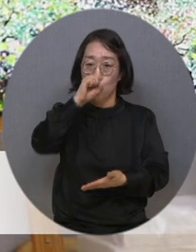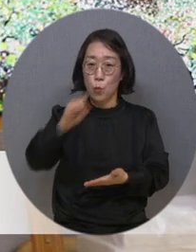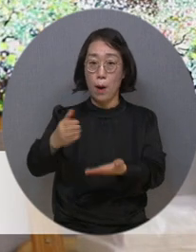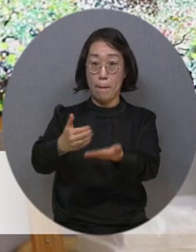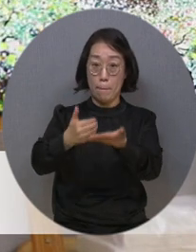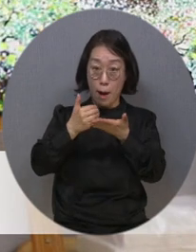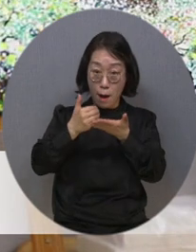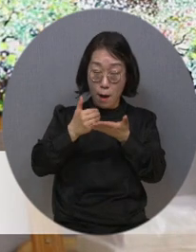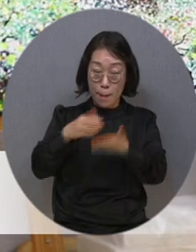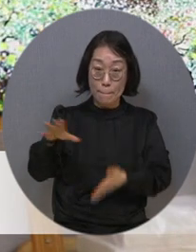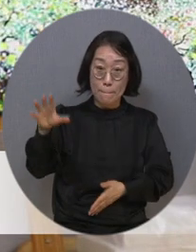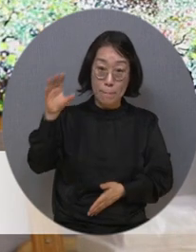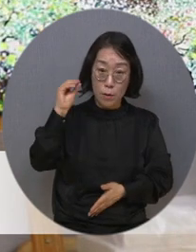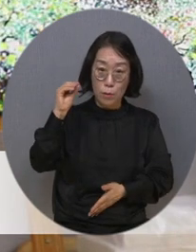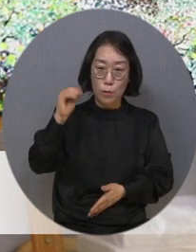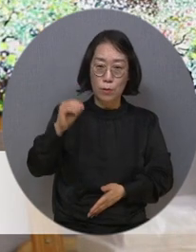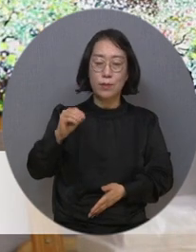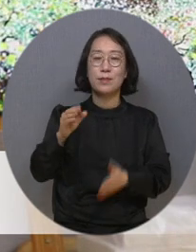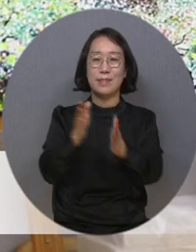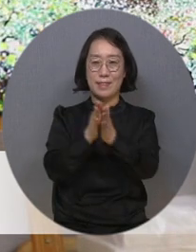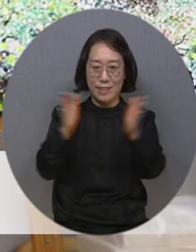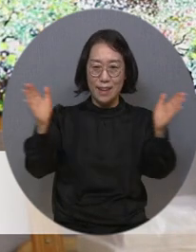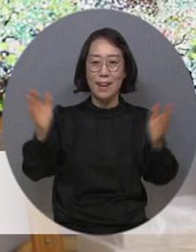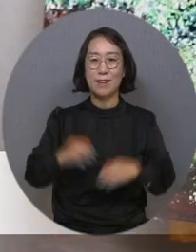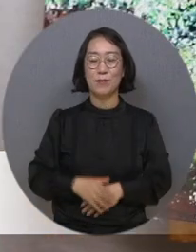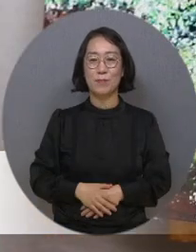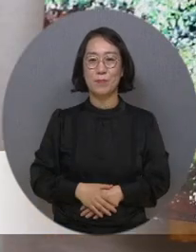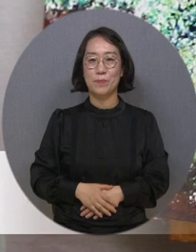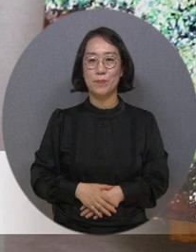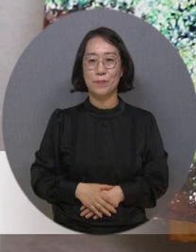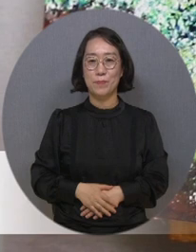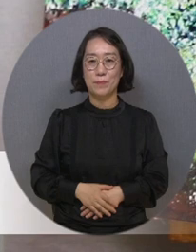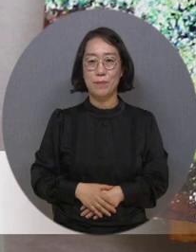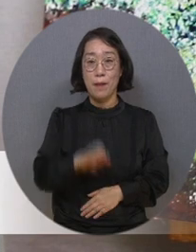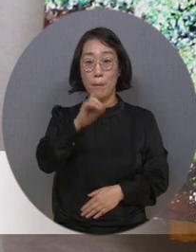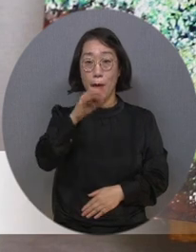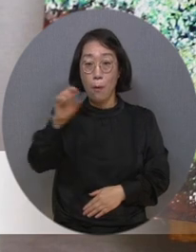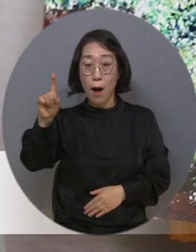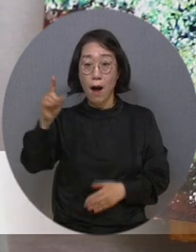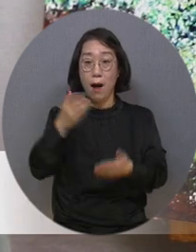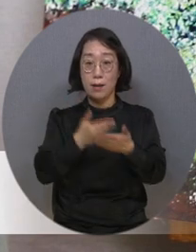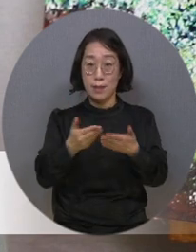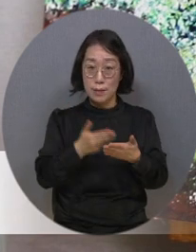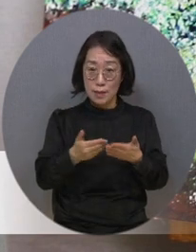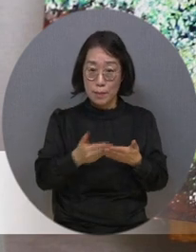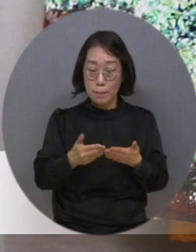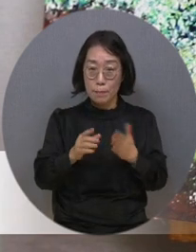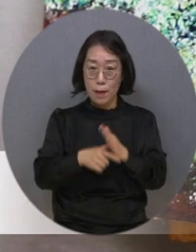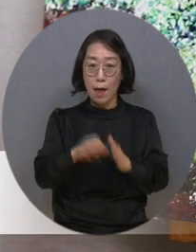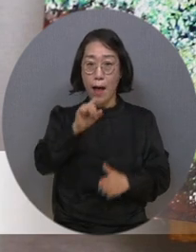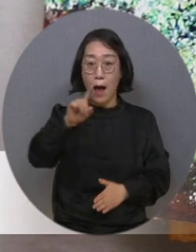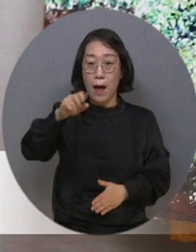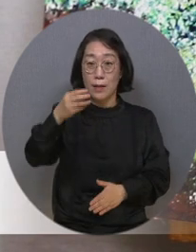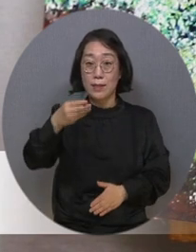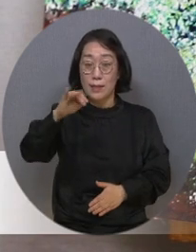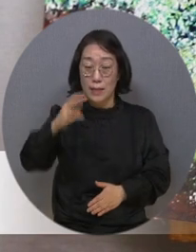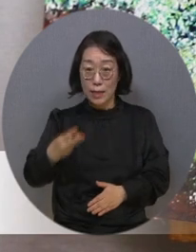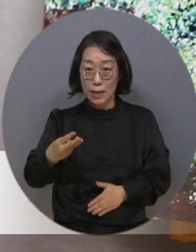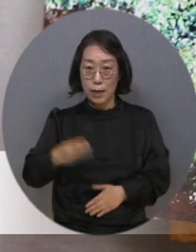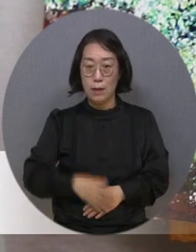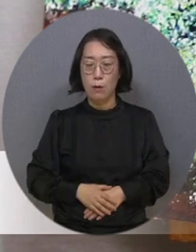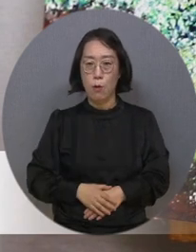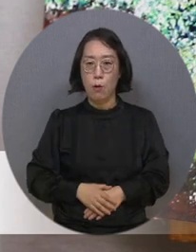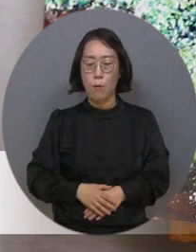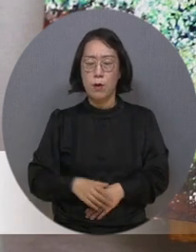그 얘기를 듣고 매화를 그리기 시작했습니다. 매화 그림을 그리면서 아크릴로 액션